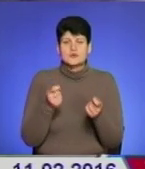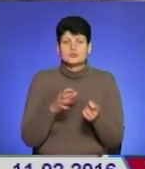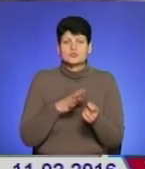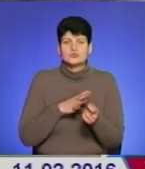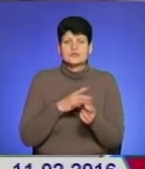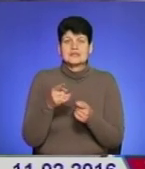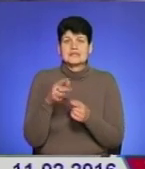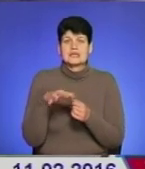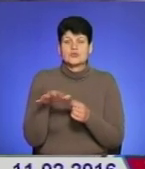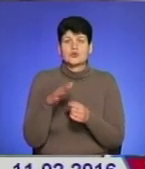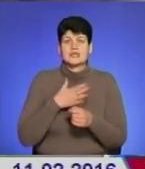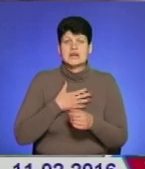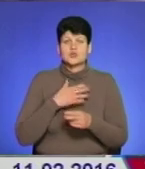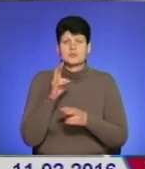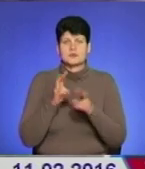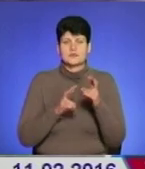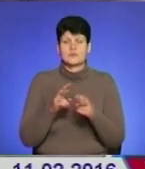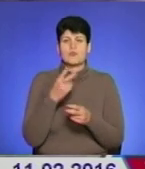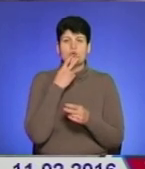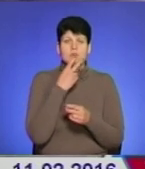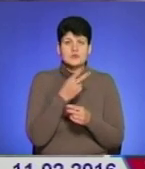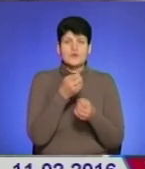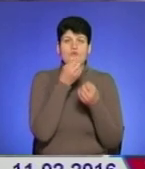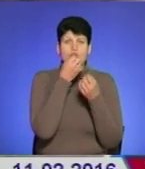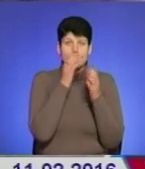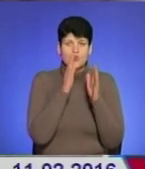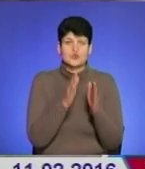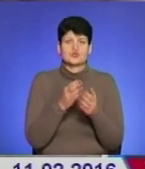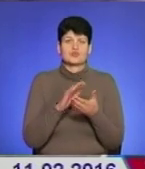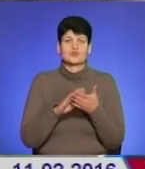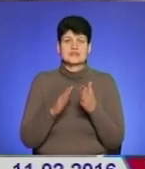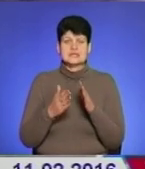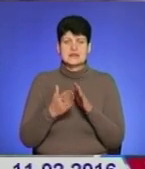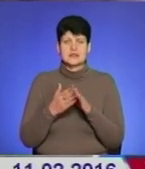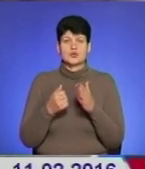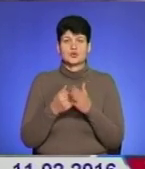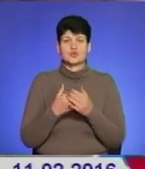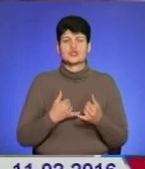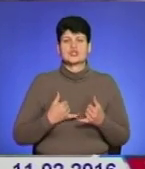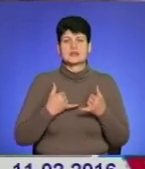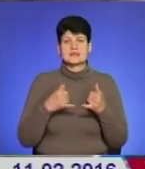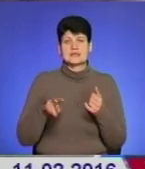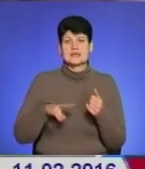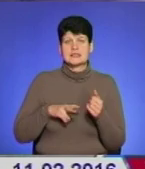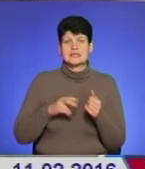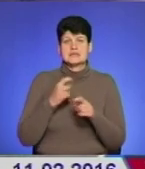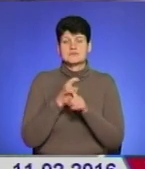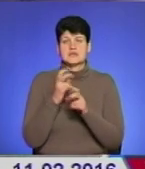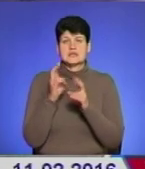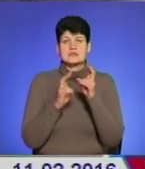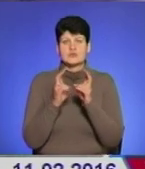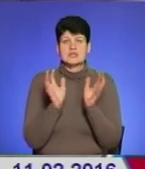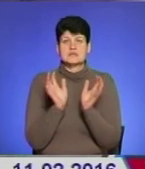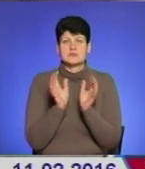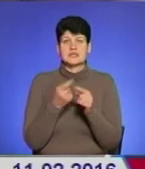на території нашого підприємства, побачив, що воно в хорошому стані, до честі директора спиртзаводу, який зберіг це